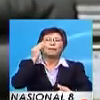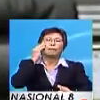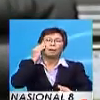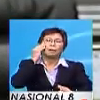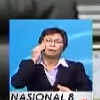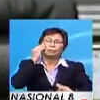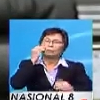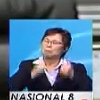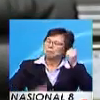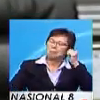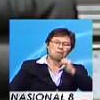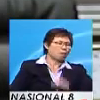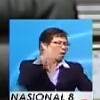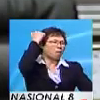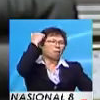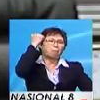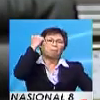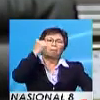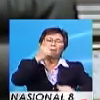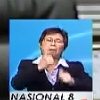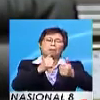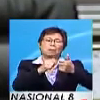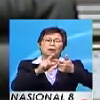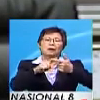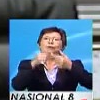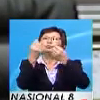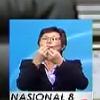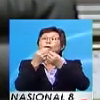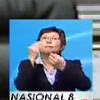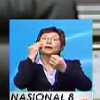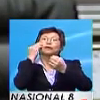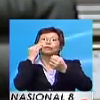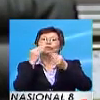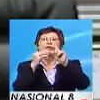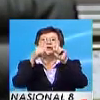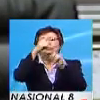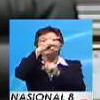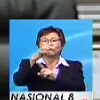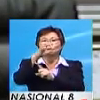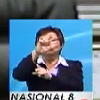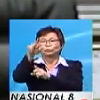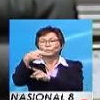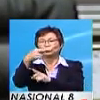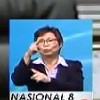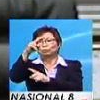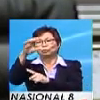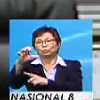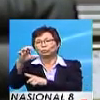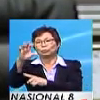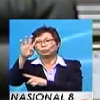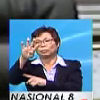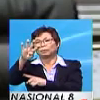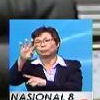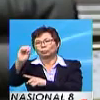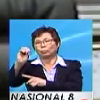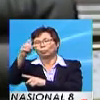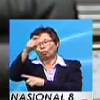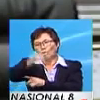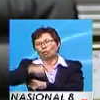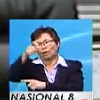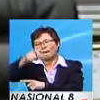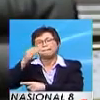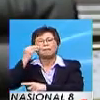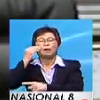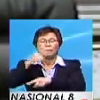bilangan penagih dadah yang tertinggi dengan jumlah seramai 100,240 orang